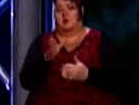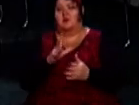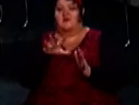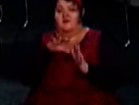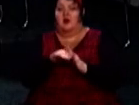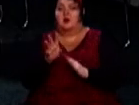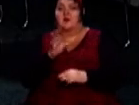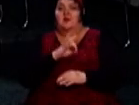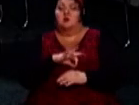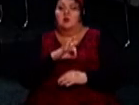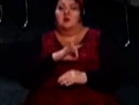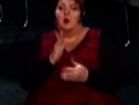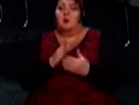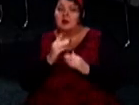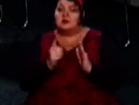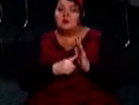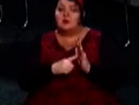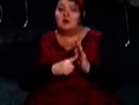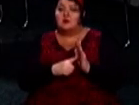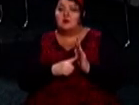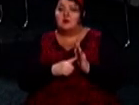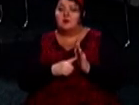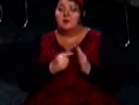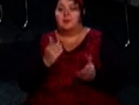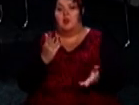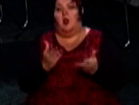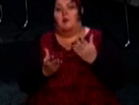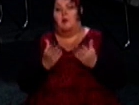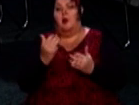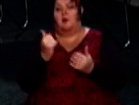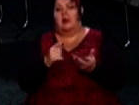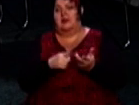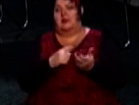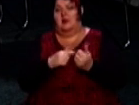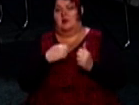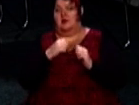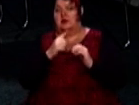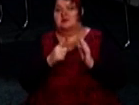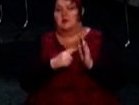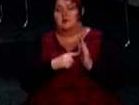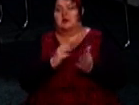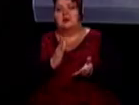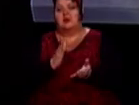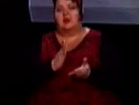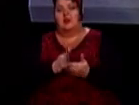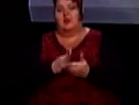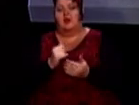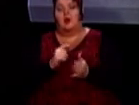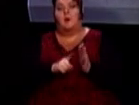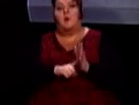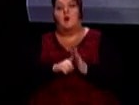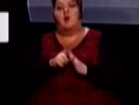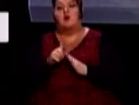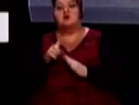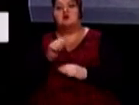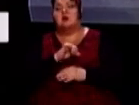експлуатацію. Ви маєте запитання, так, Володимире Семеновичу? Мабуть, і декілька в мене є запитань, і почнемо із